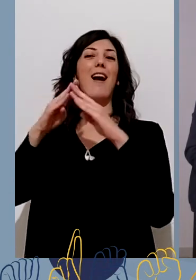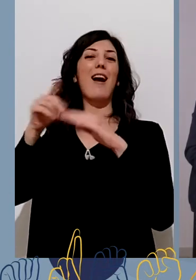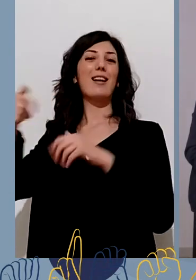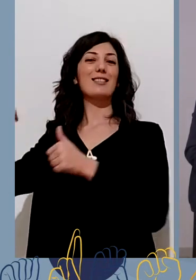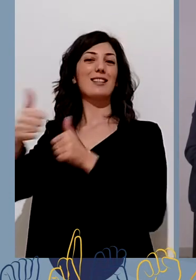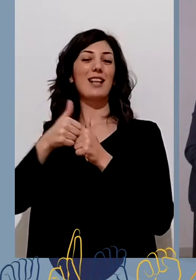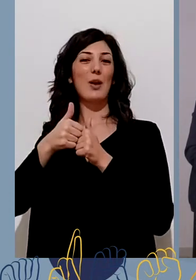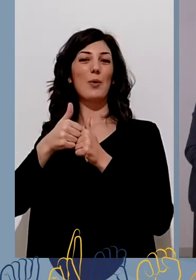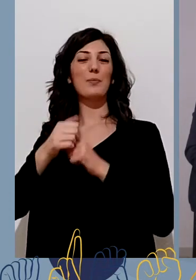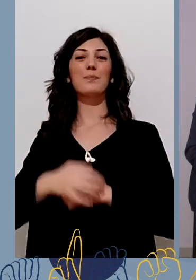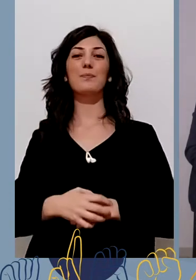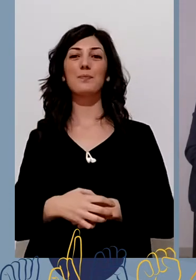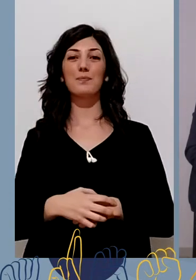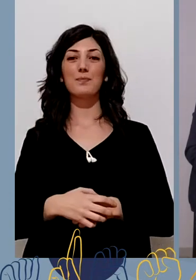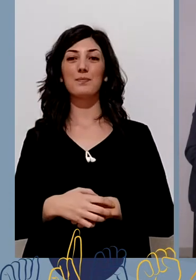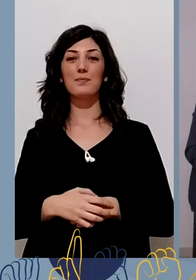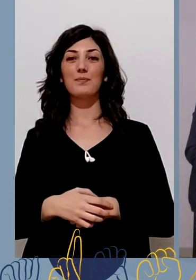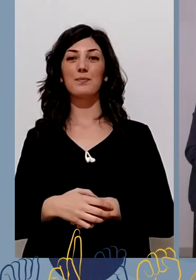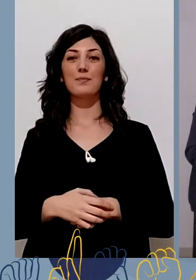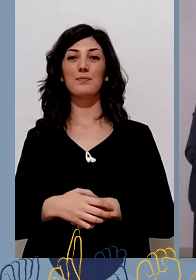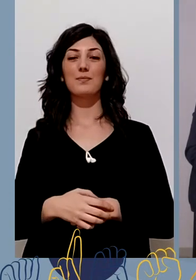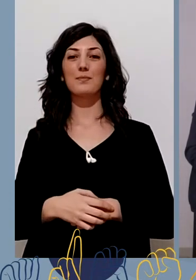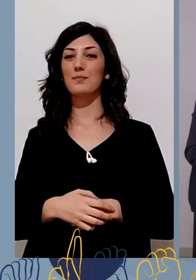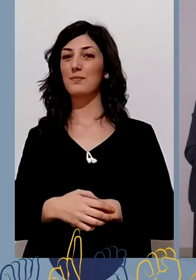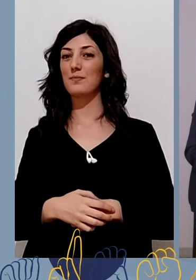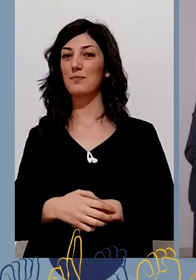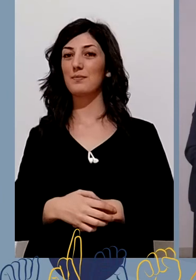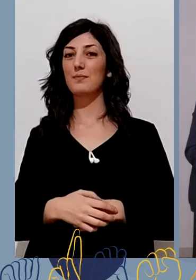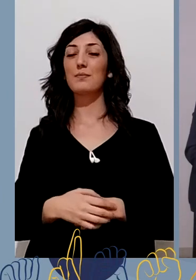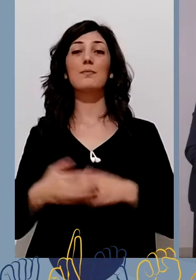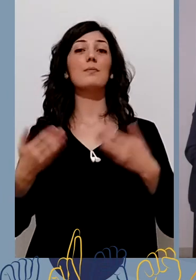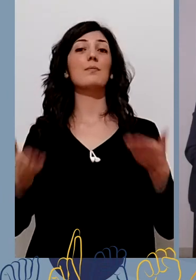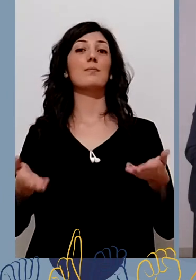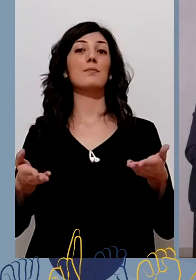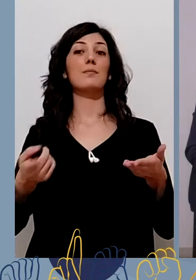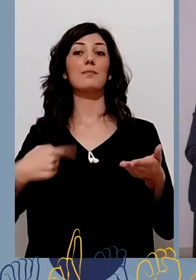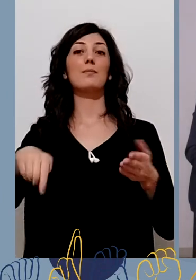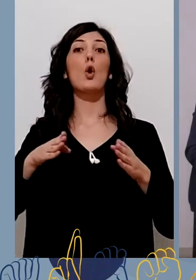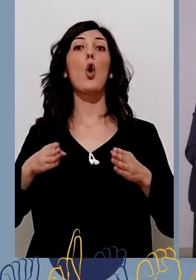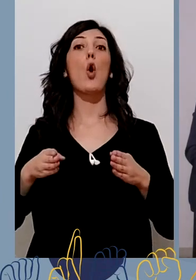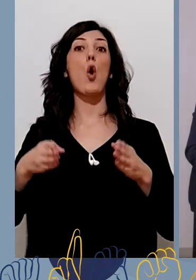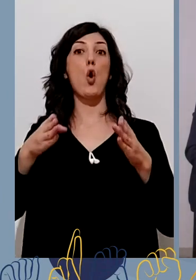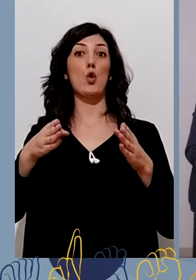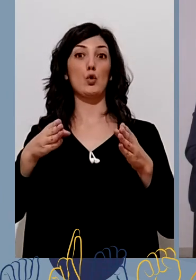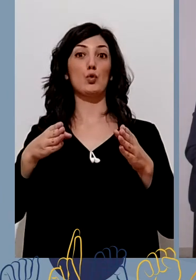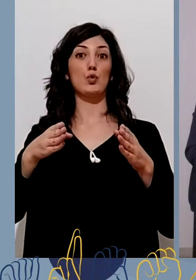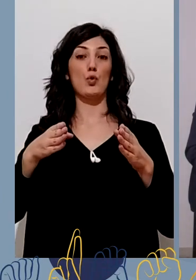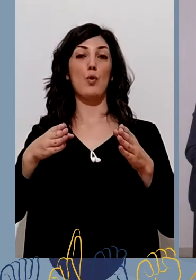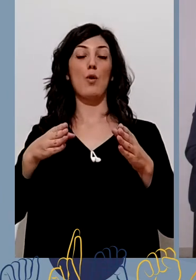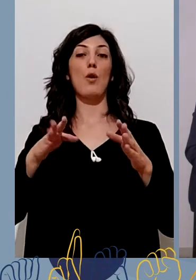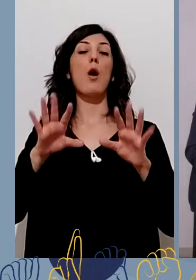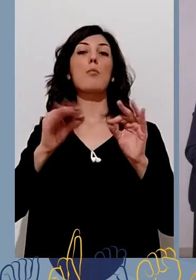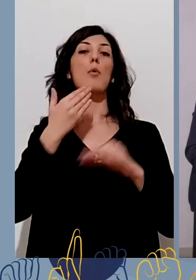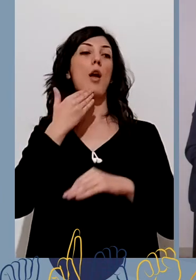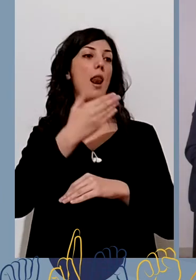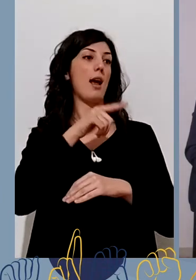ovviamente siamo arrivati allo scoop, no? Cioè a questo corso che è nato proprio grazie all'interazione con i docenti che abbiamo avuto oggi ospiti,